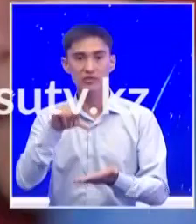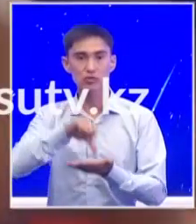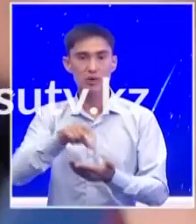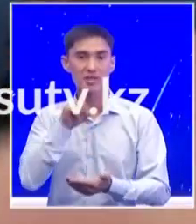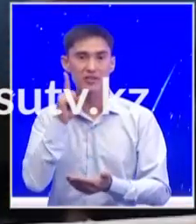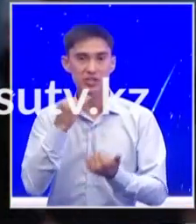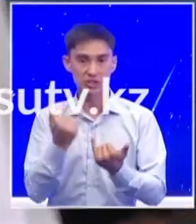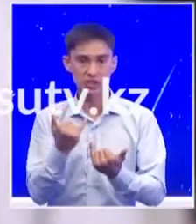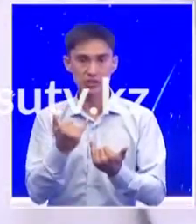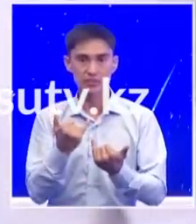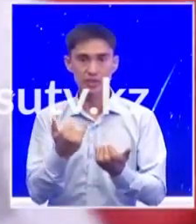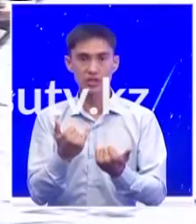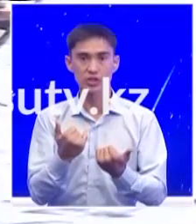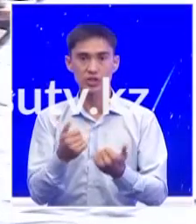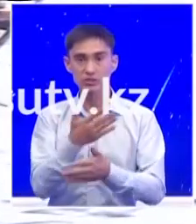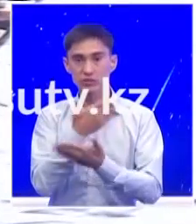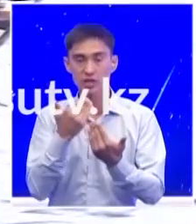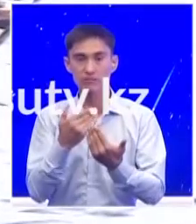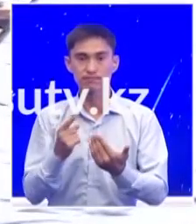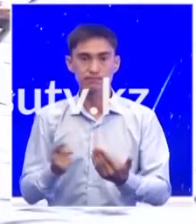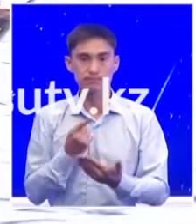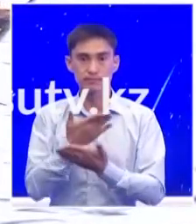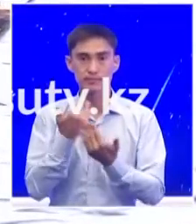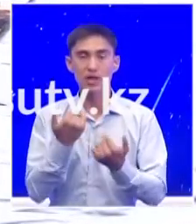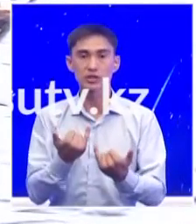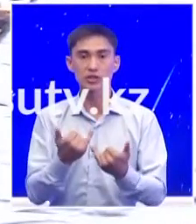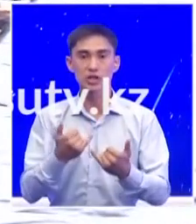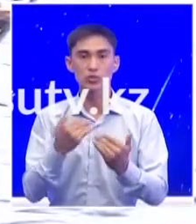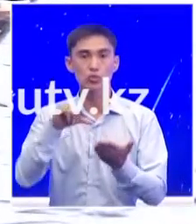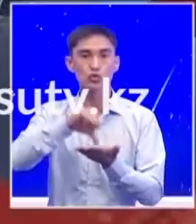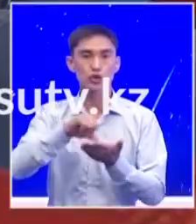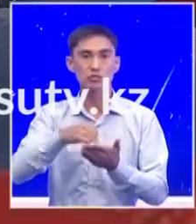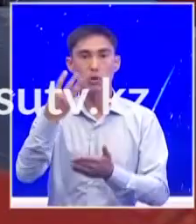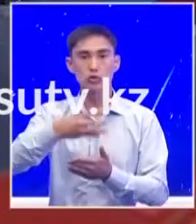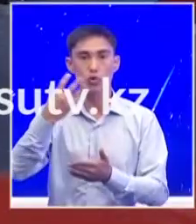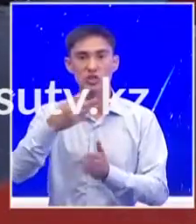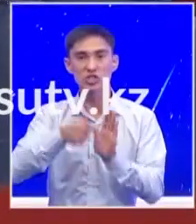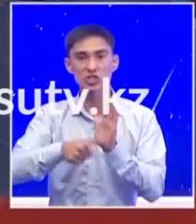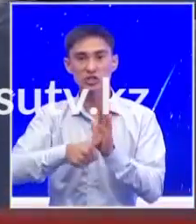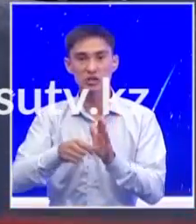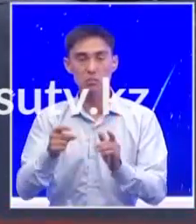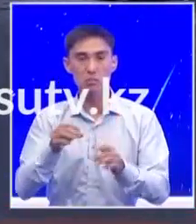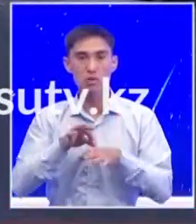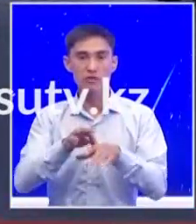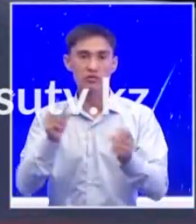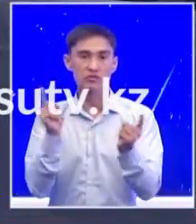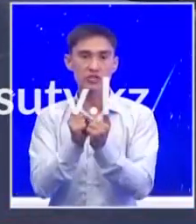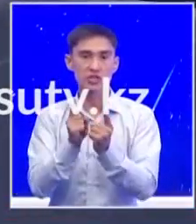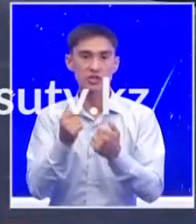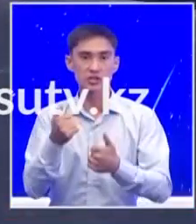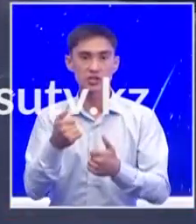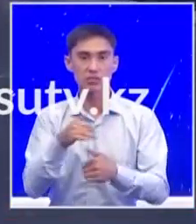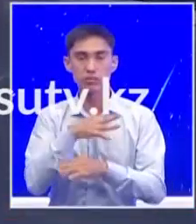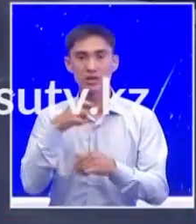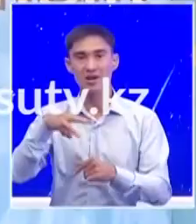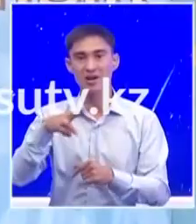новички бокса, вообще не имевшие в своем послужном списке боев, то теперь у участников по 40-60 проведенных встреч. Среди них немало кандидатов в